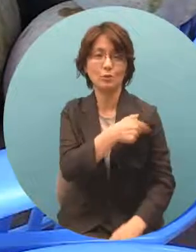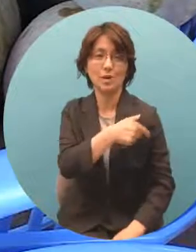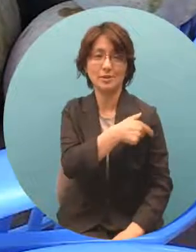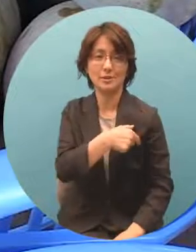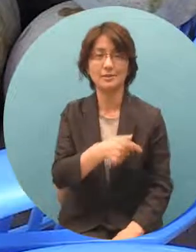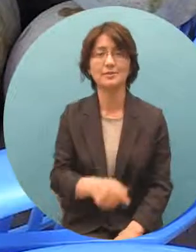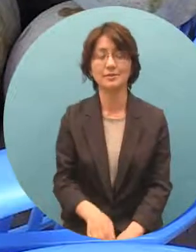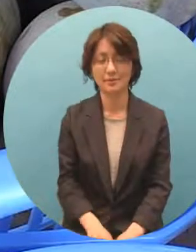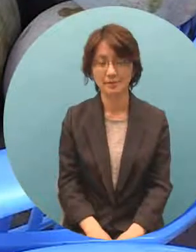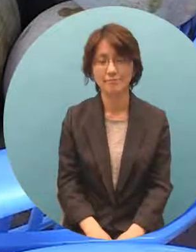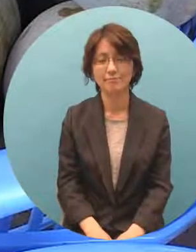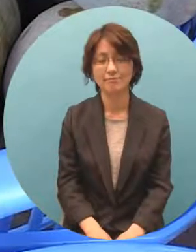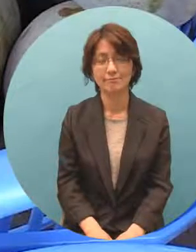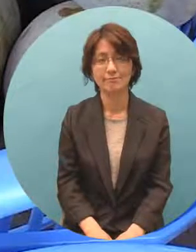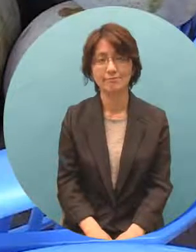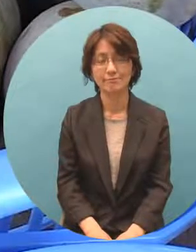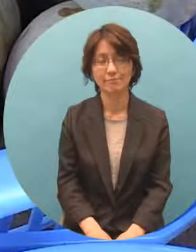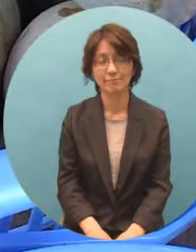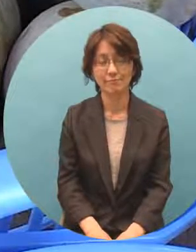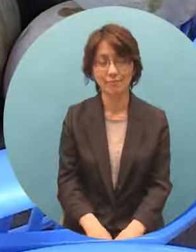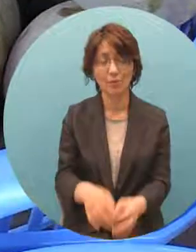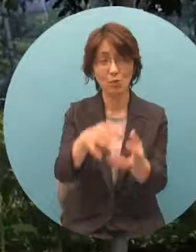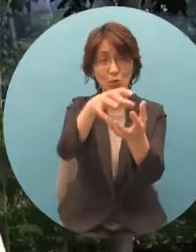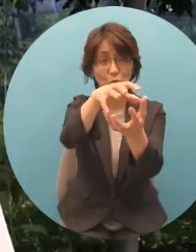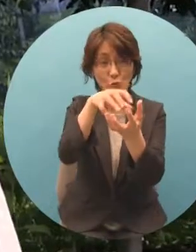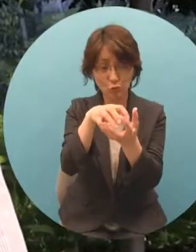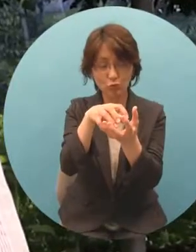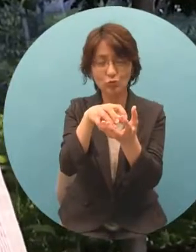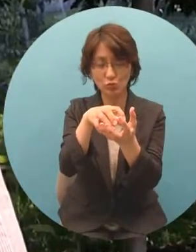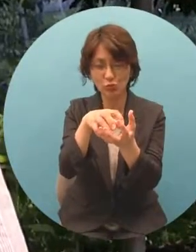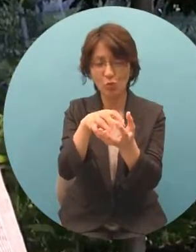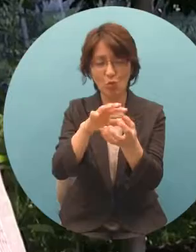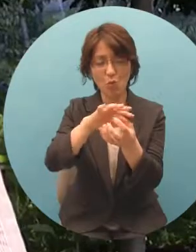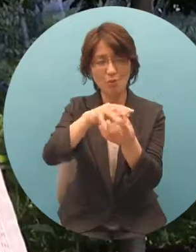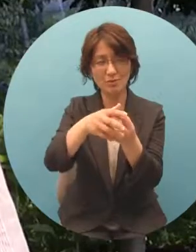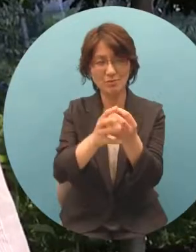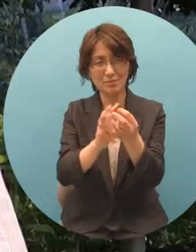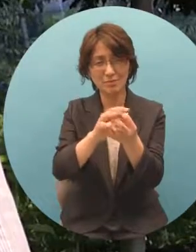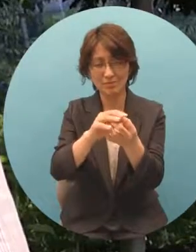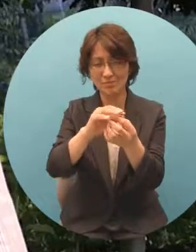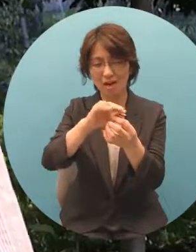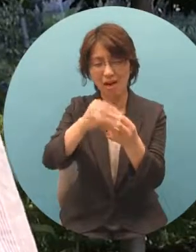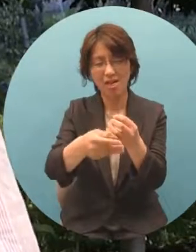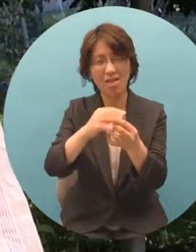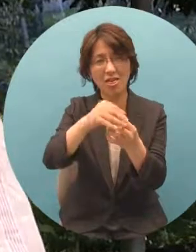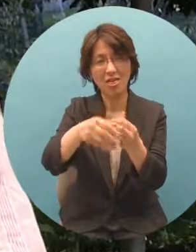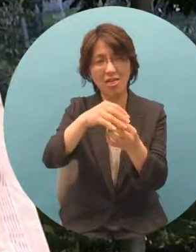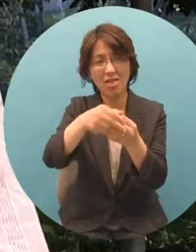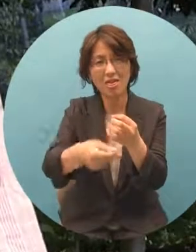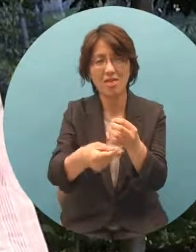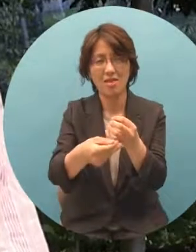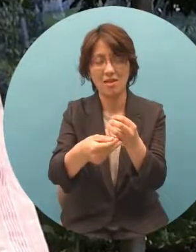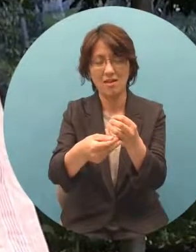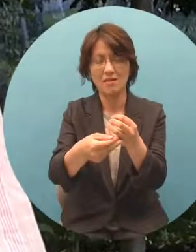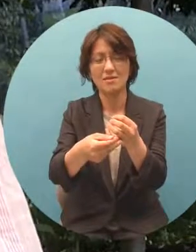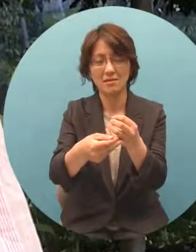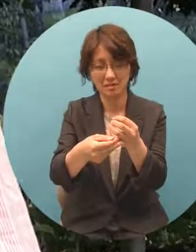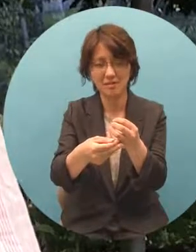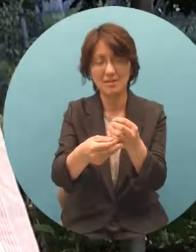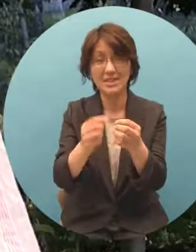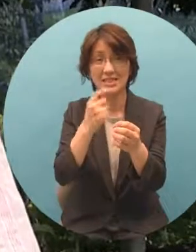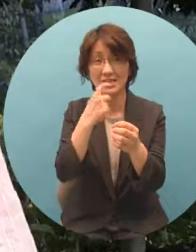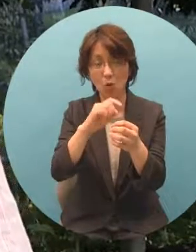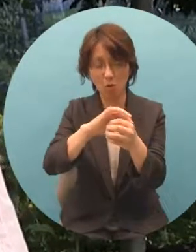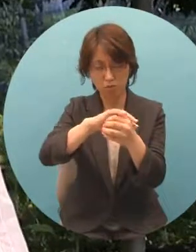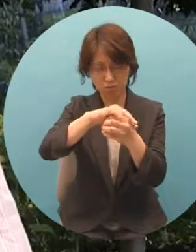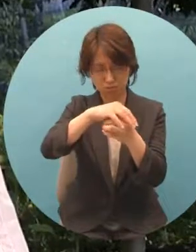ものでですね、収穫するとやはり指で収穫するものですから、そのブルームが多少剥げますけれども、